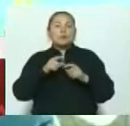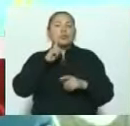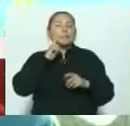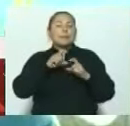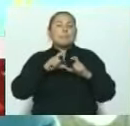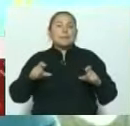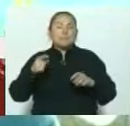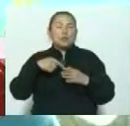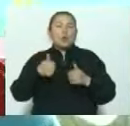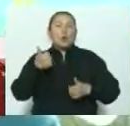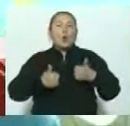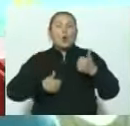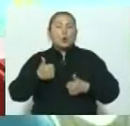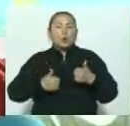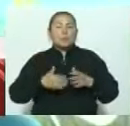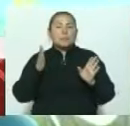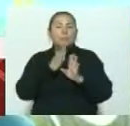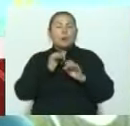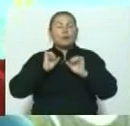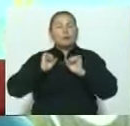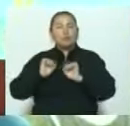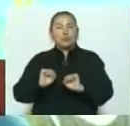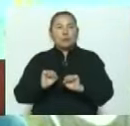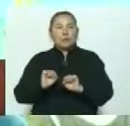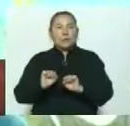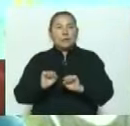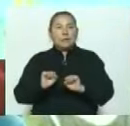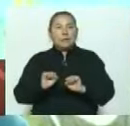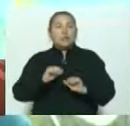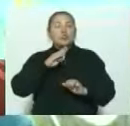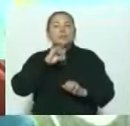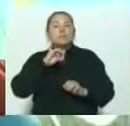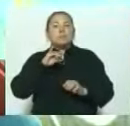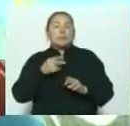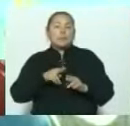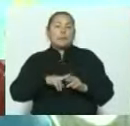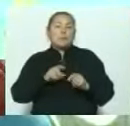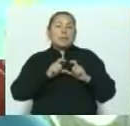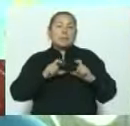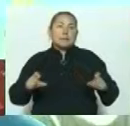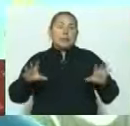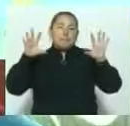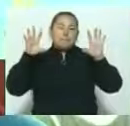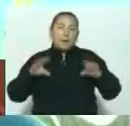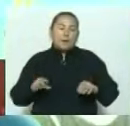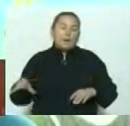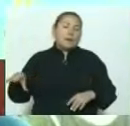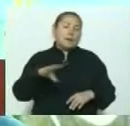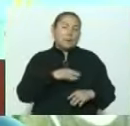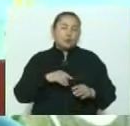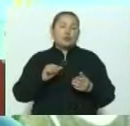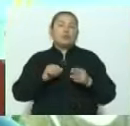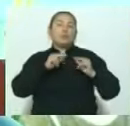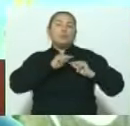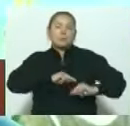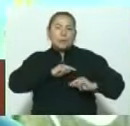атайтып тұрғандай конкурсымыздың табиғат бұрышы, жасыл мүйіз. Яғни осы мектептің барлық жұмыстары